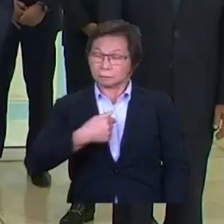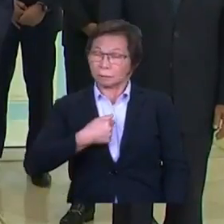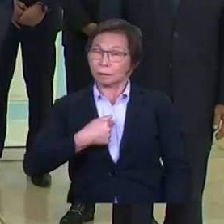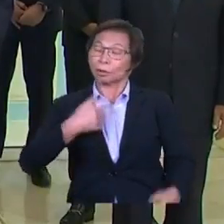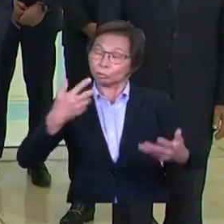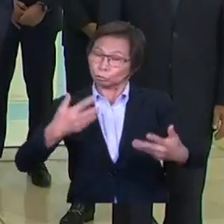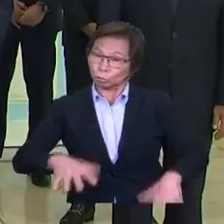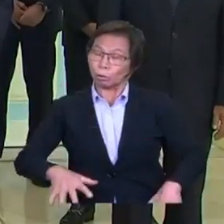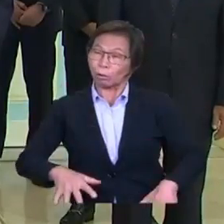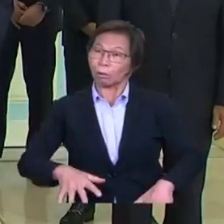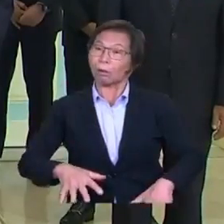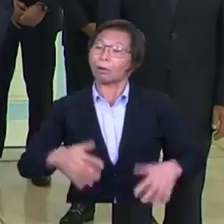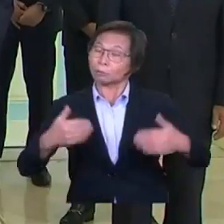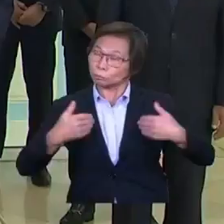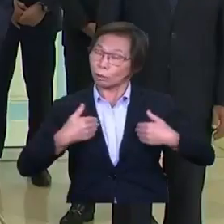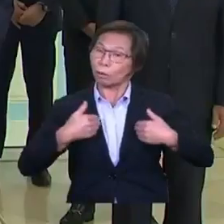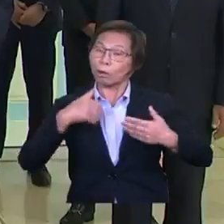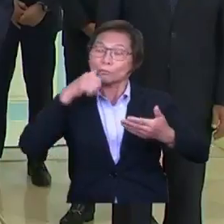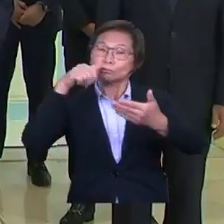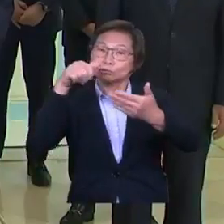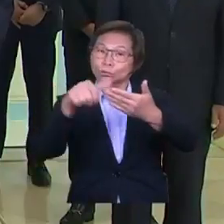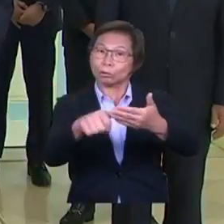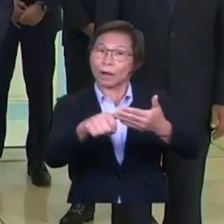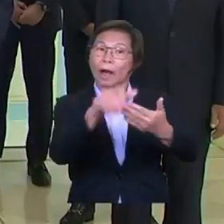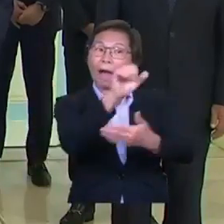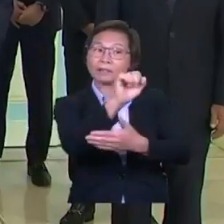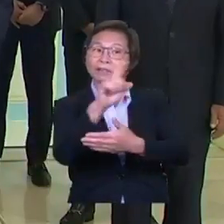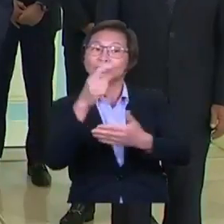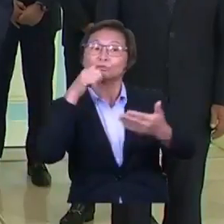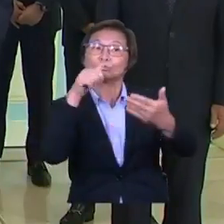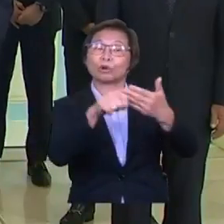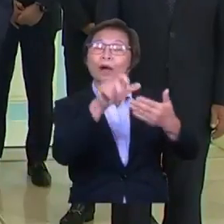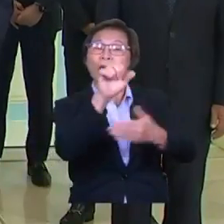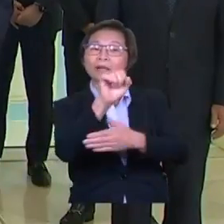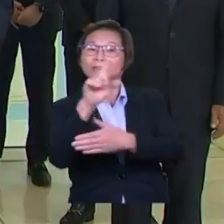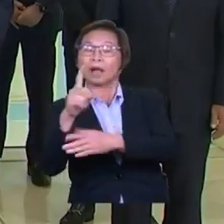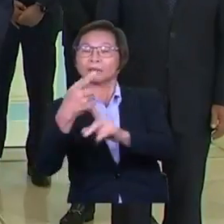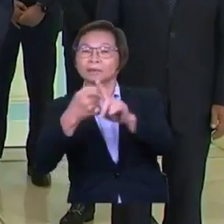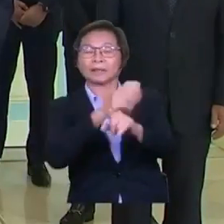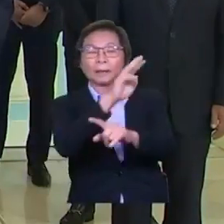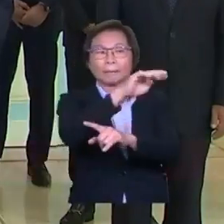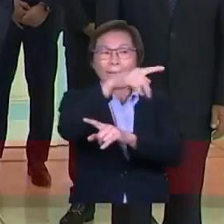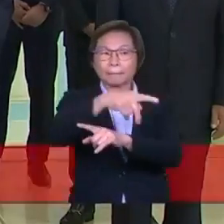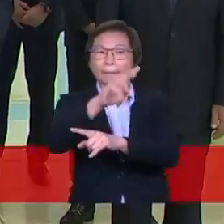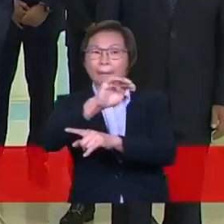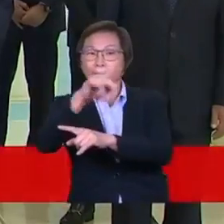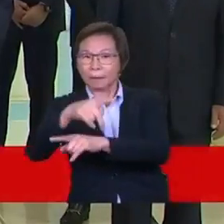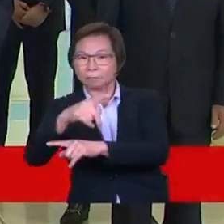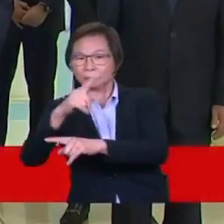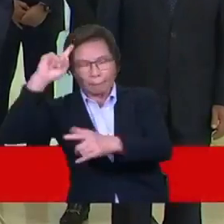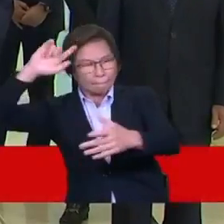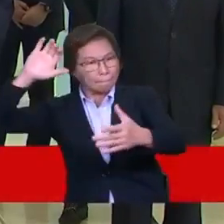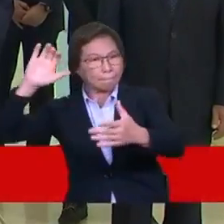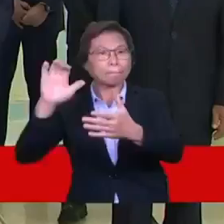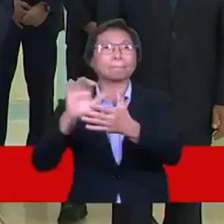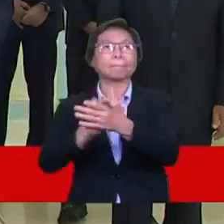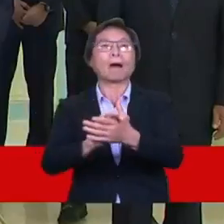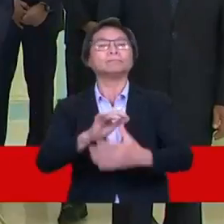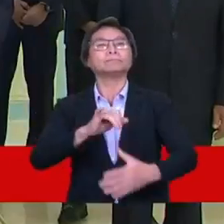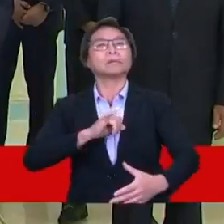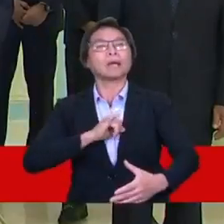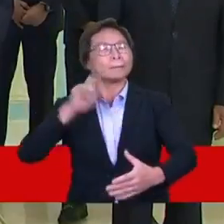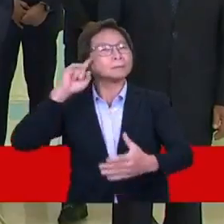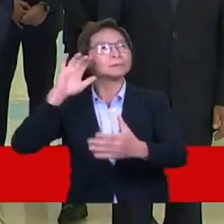saya telah menerima sejumlah surat Advan daripada ahli dewan rakyat yang meyakinkan saya